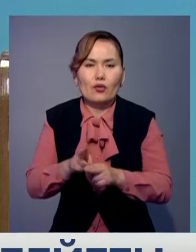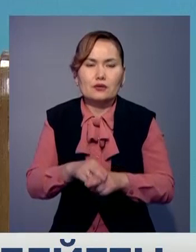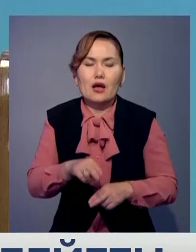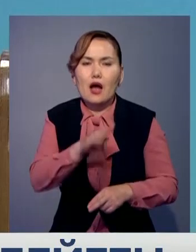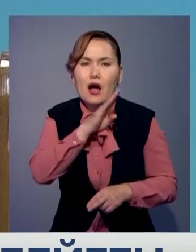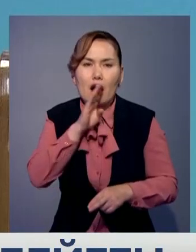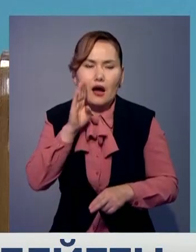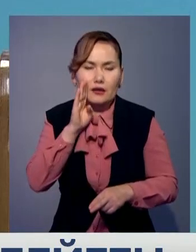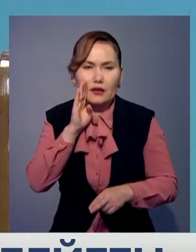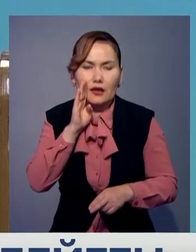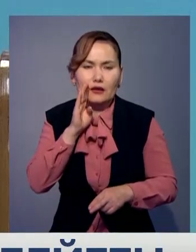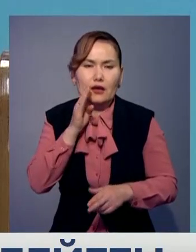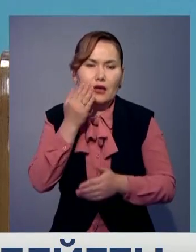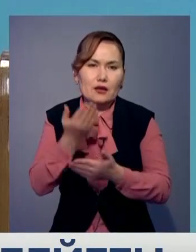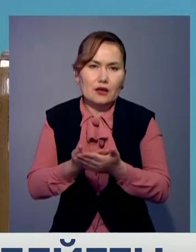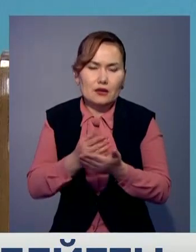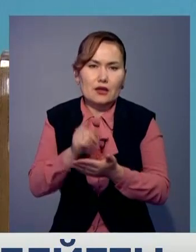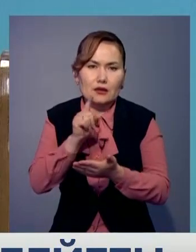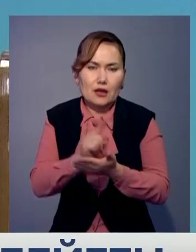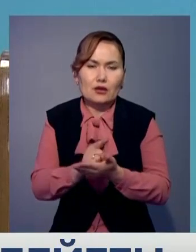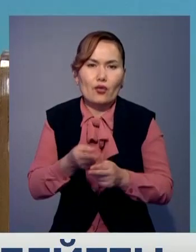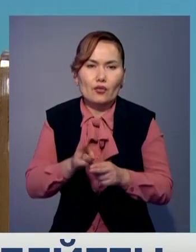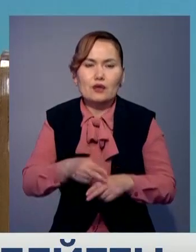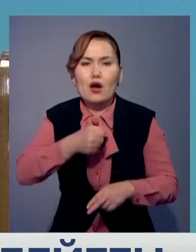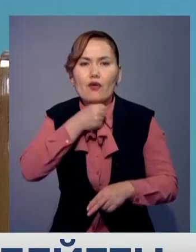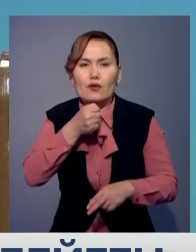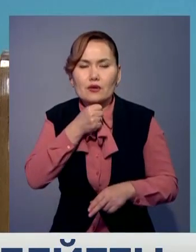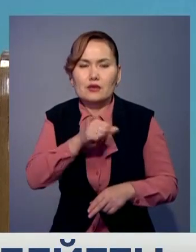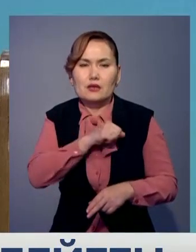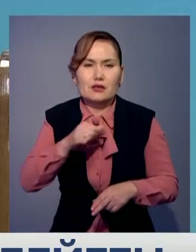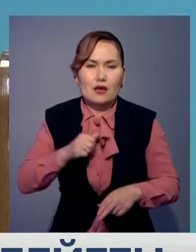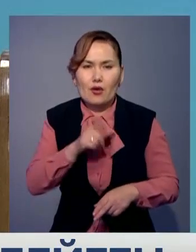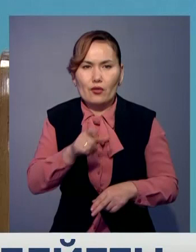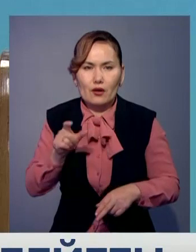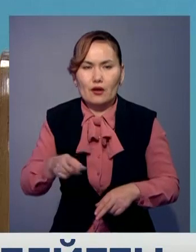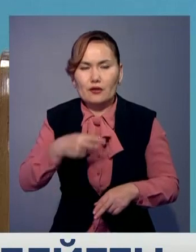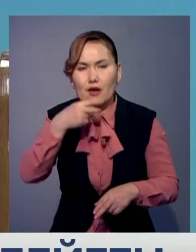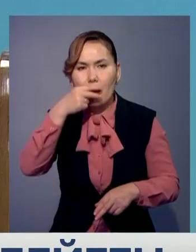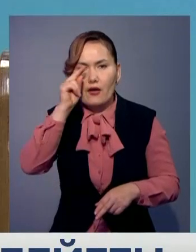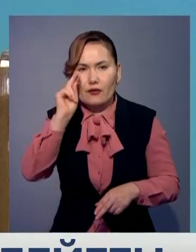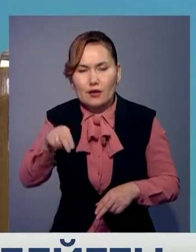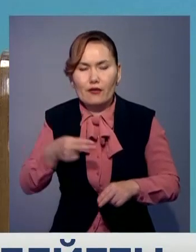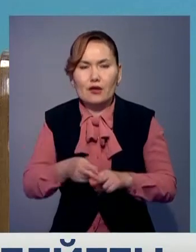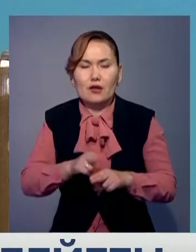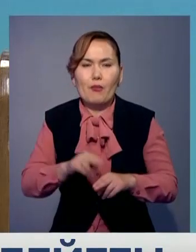ата-аналарынан қайталайды. Көбінесе балалар айтқанға емес, өзінің көзімен көргенге